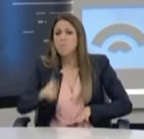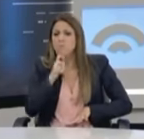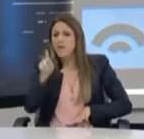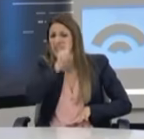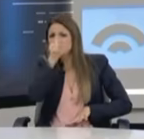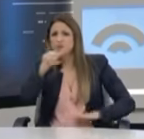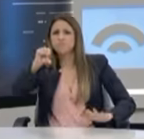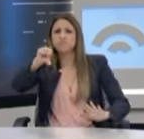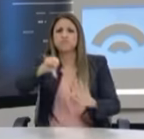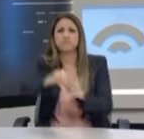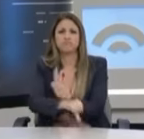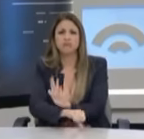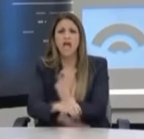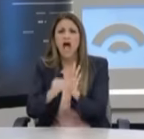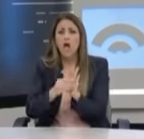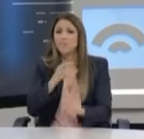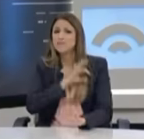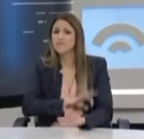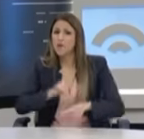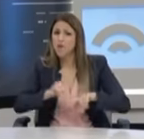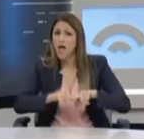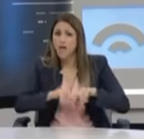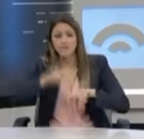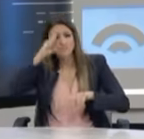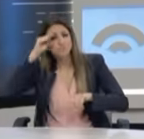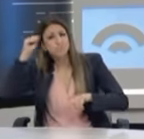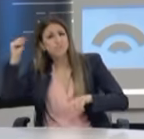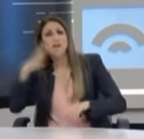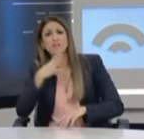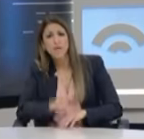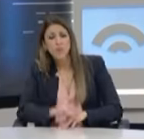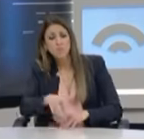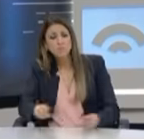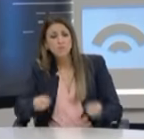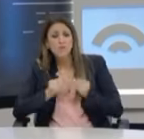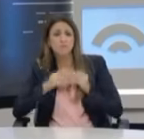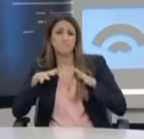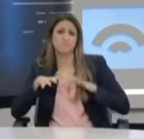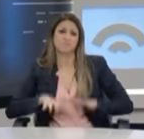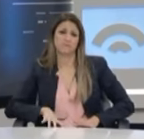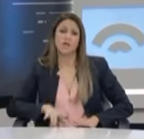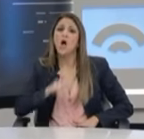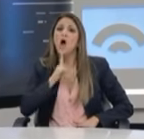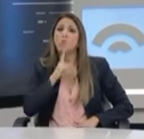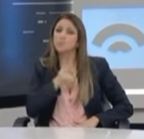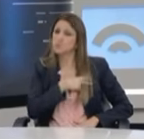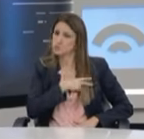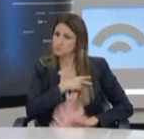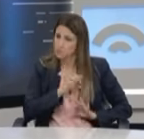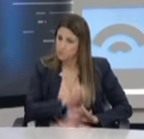και υπονομεύονται τα εθνικά συμφέροντα. Άλλωστε, όπως ο ίδιος ο ΣΥΡΙΖΑ έχει